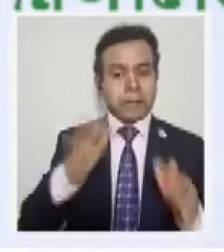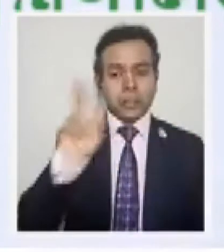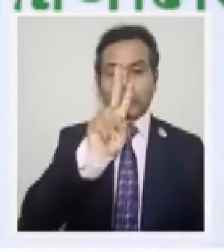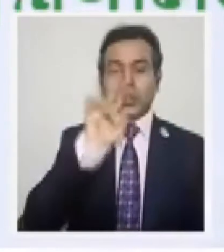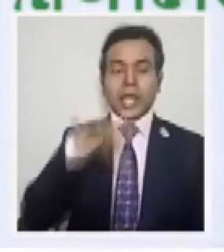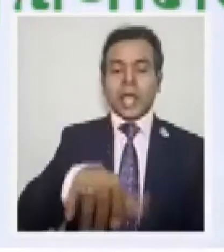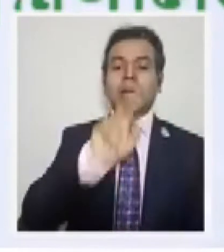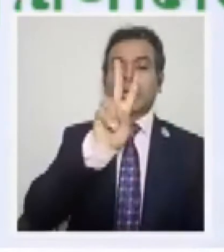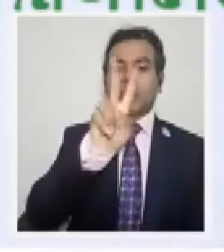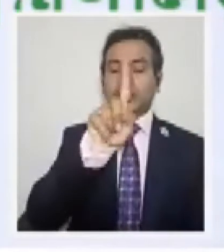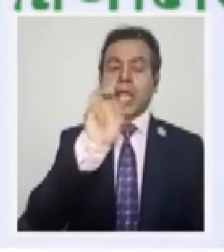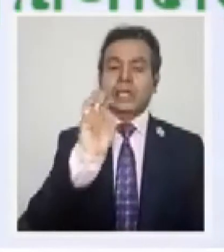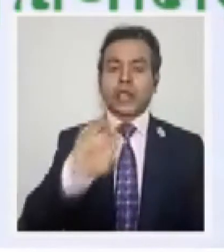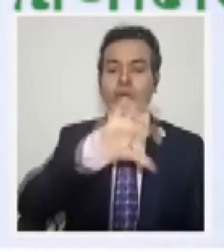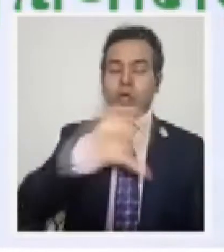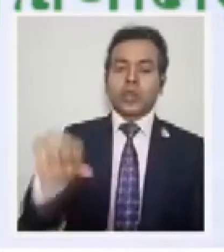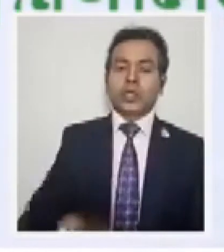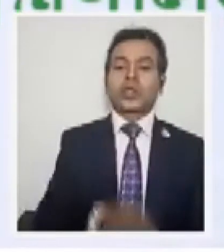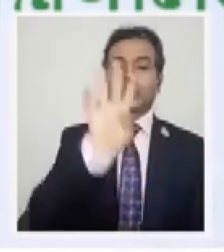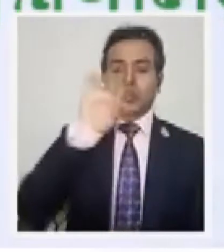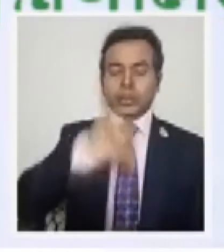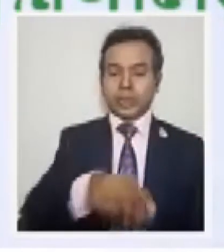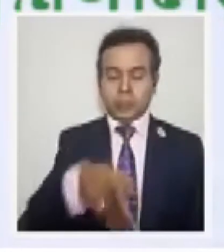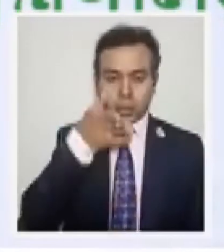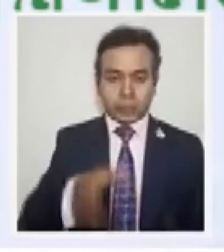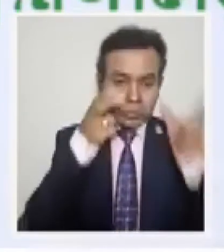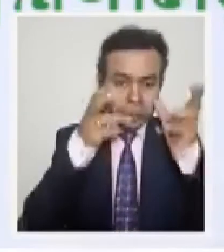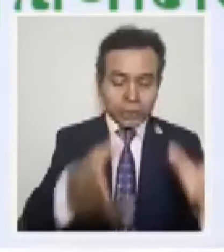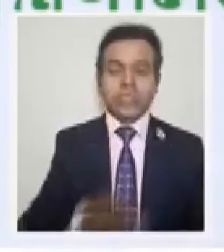কোয়ারেন্টাইন 282,225 জন, এ পর্যন্ত ছাড় পেয়েছেন